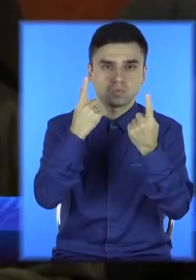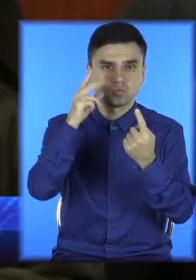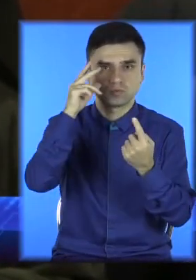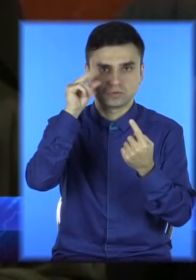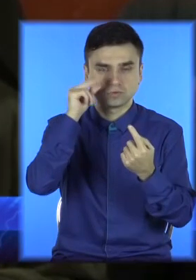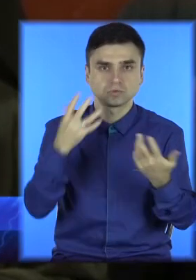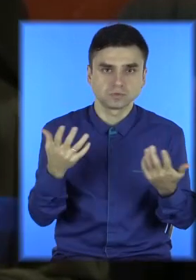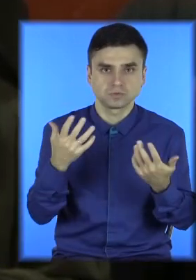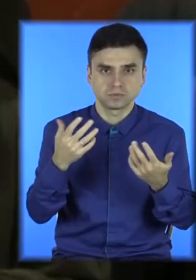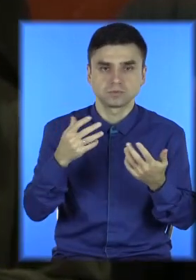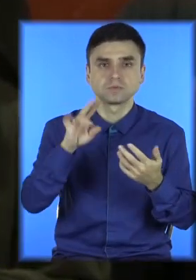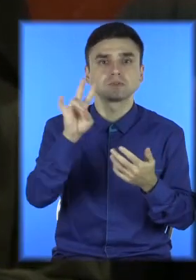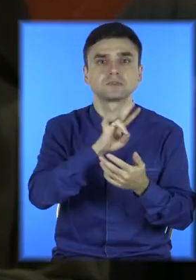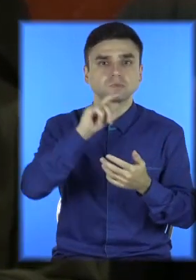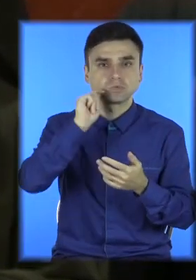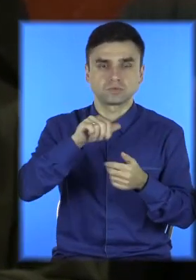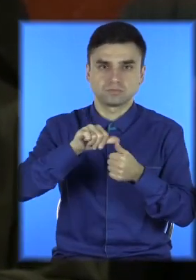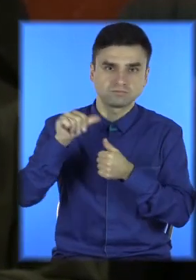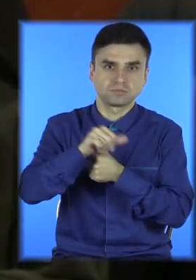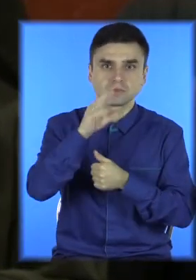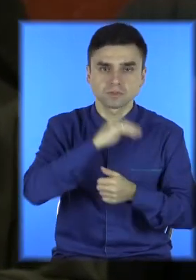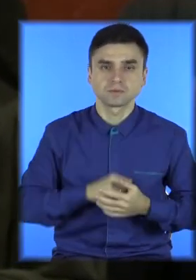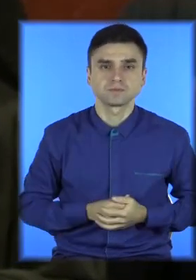робить всі умови для того, щоб